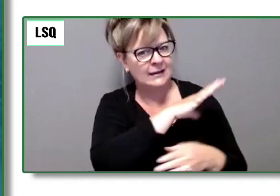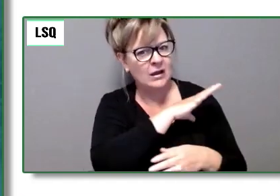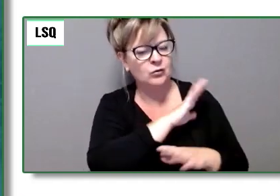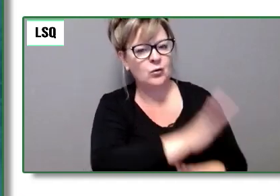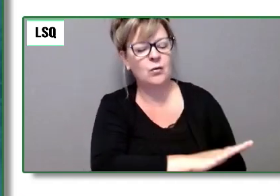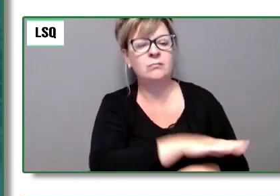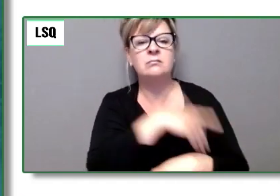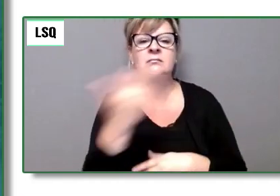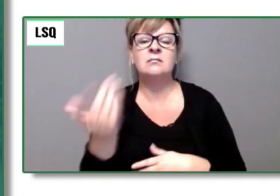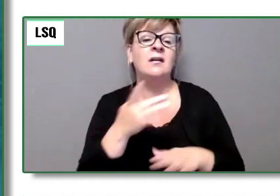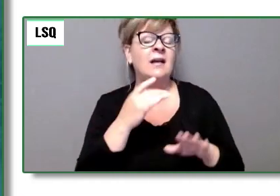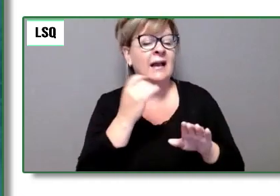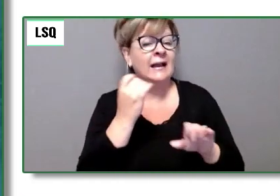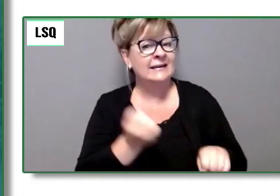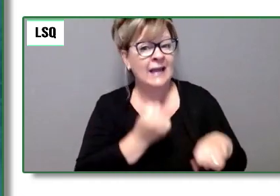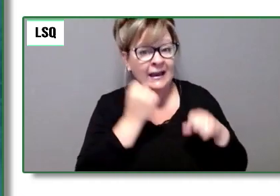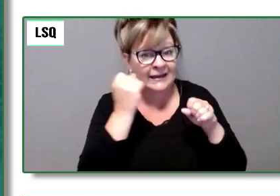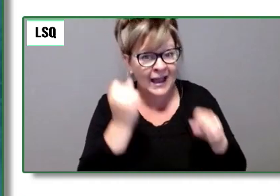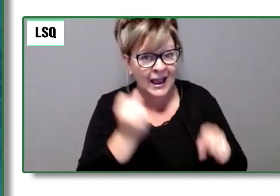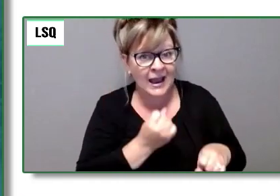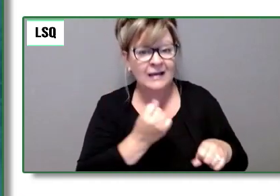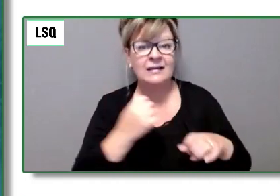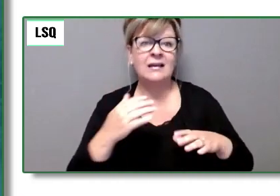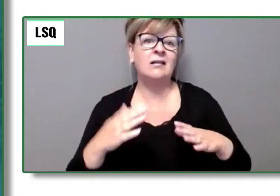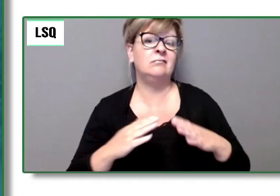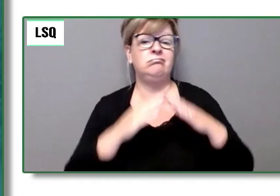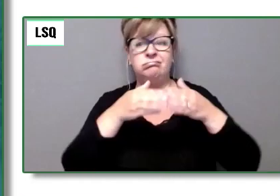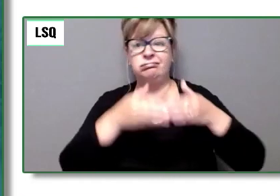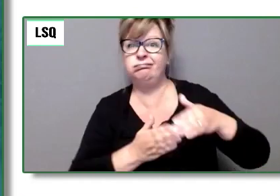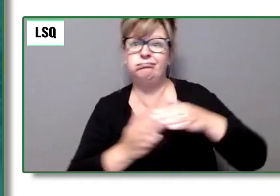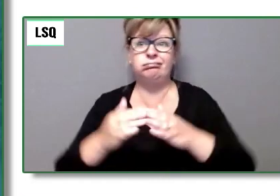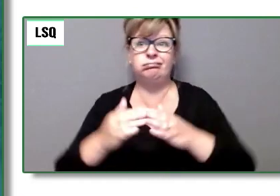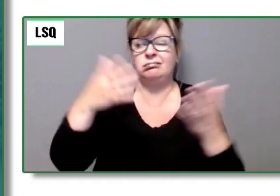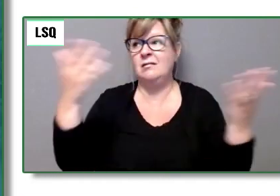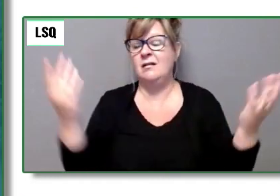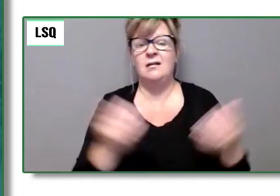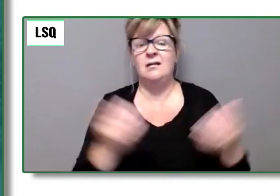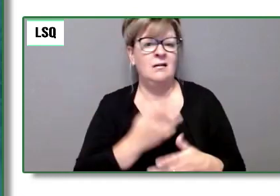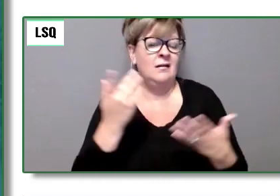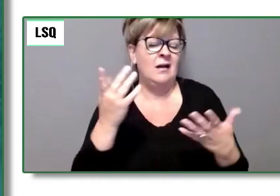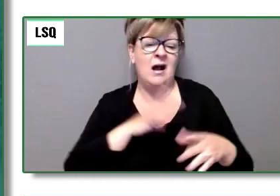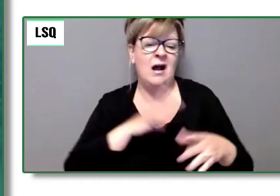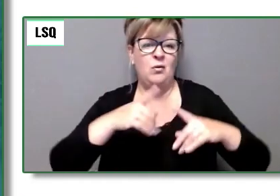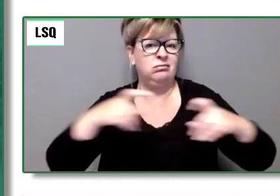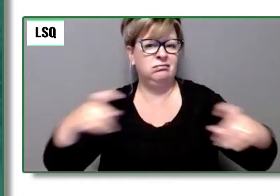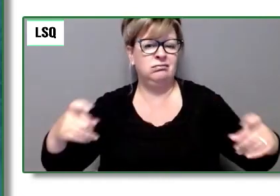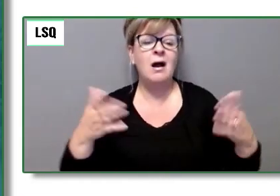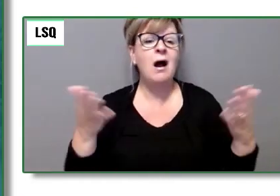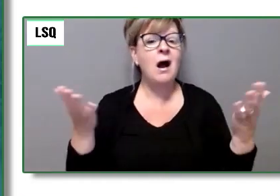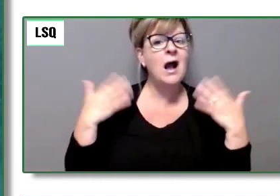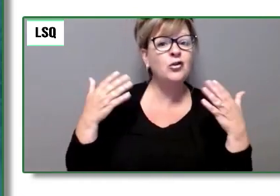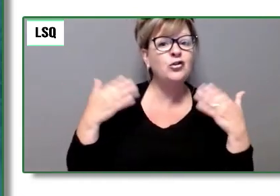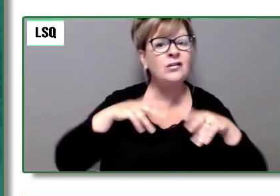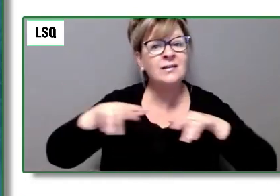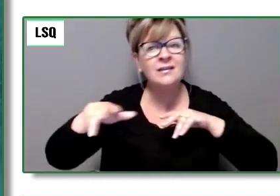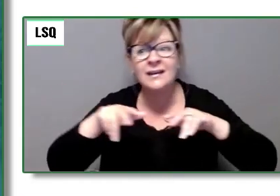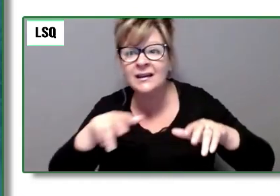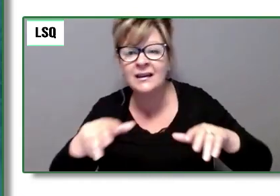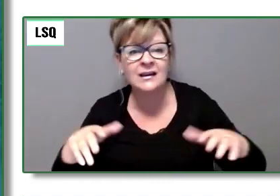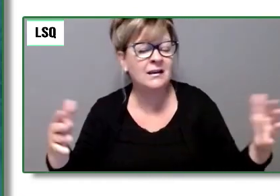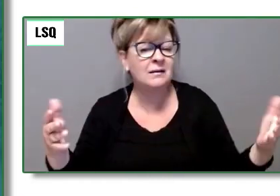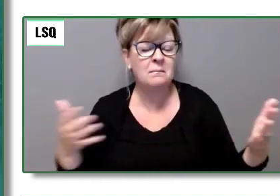comporte des risques. Si vous voulez le faire, soyez prêt à assumer le risque. Néanmoins, s'il y a la promesse d'un accommodement,